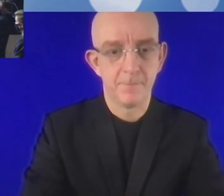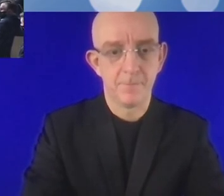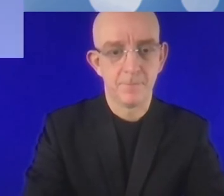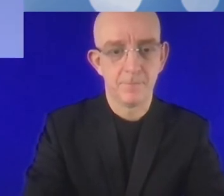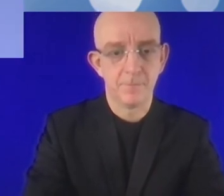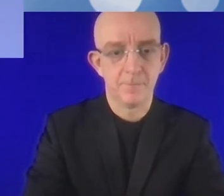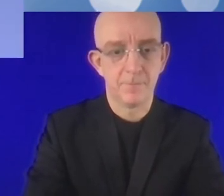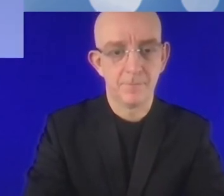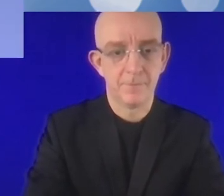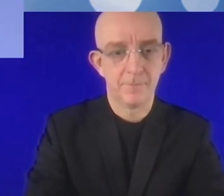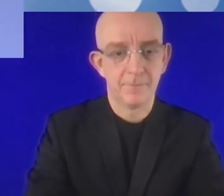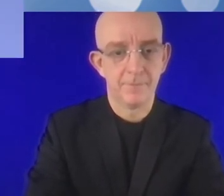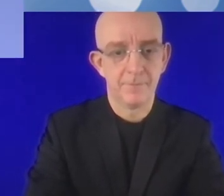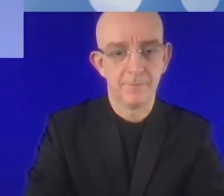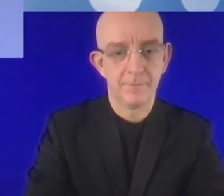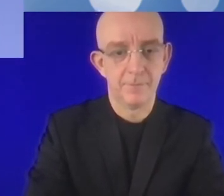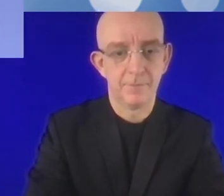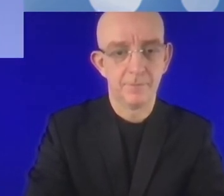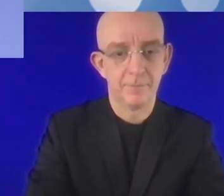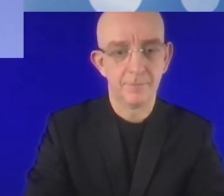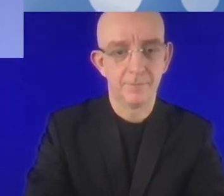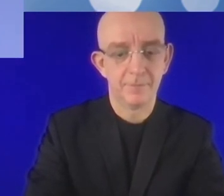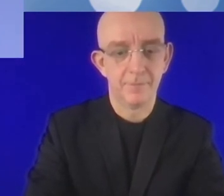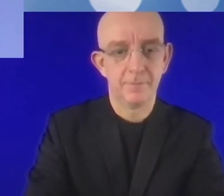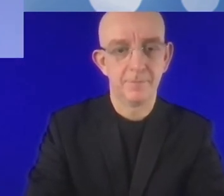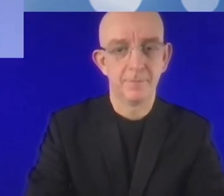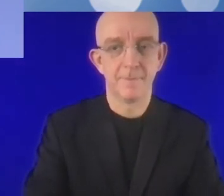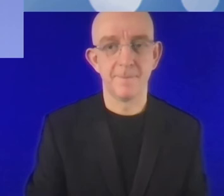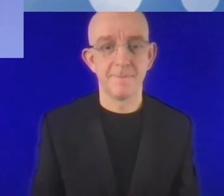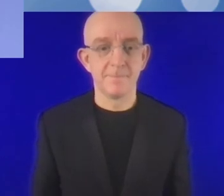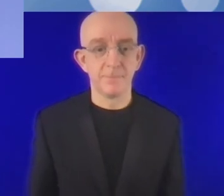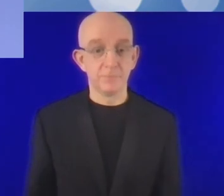que pour l'intervenant. Ingolf Wunder était avec nous. Mesdames et